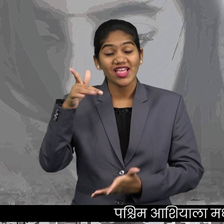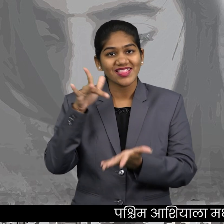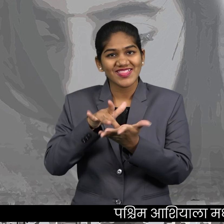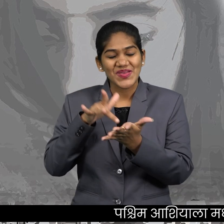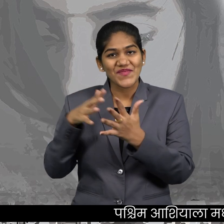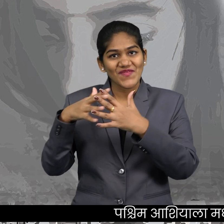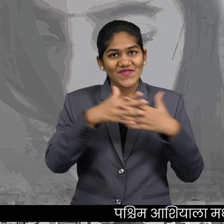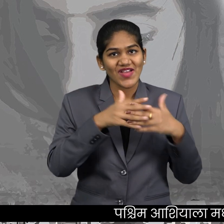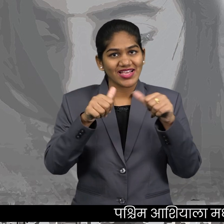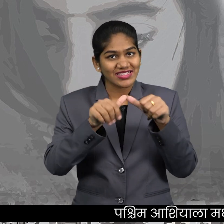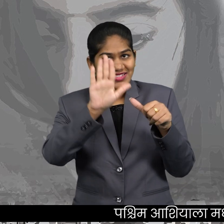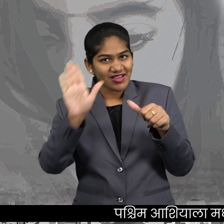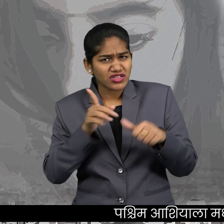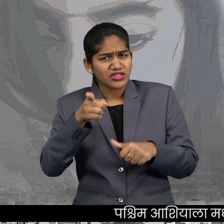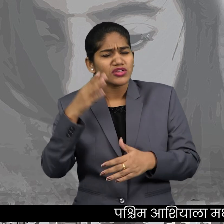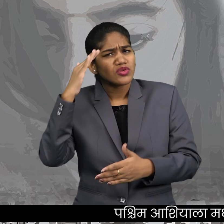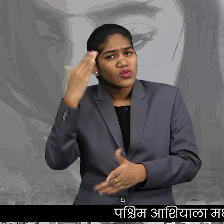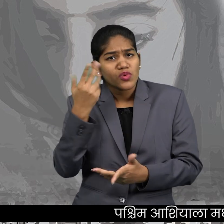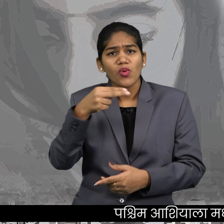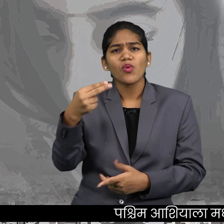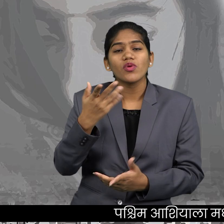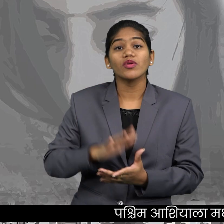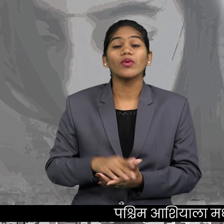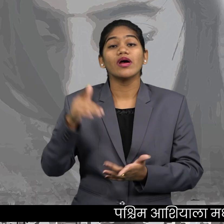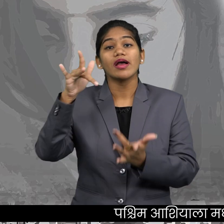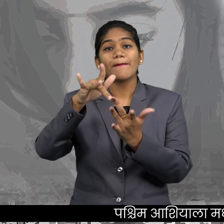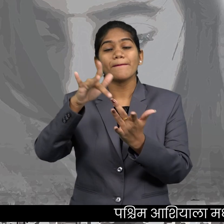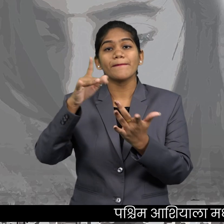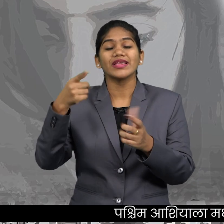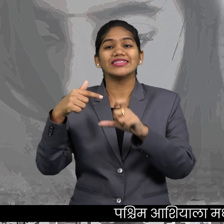पश्चिम आशियाला मध्य पूर्व म्हणूनही ओळखले जाते